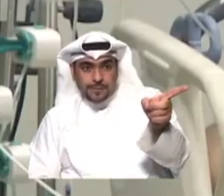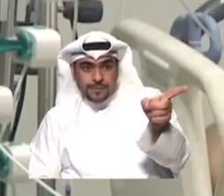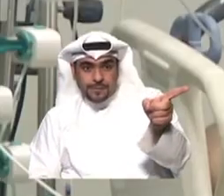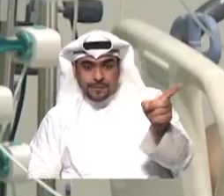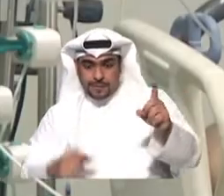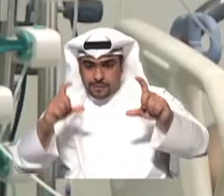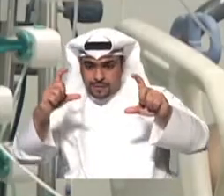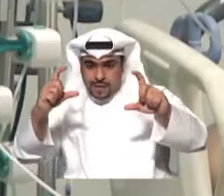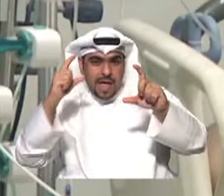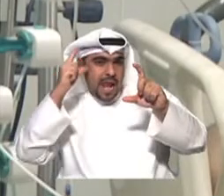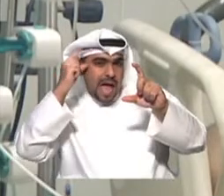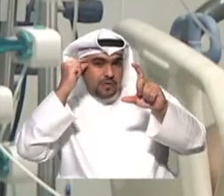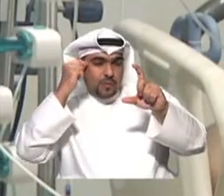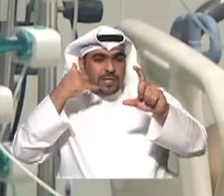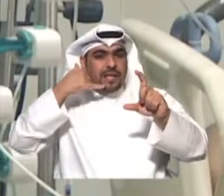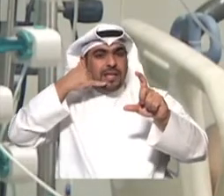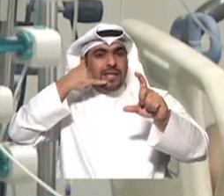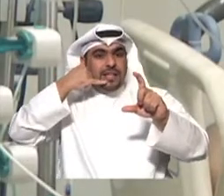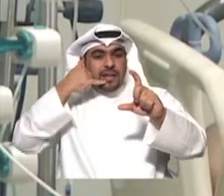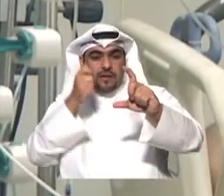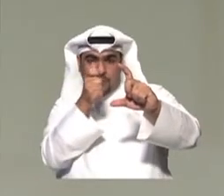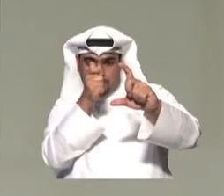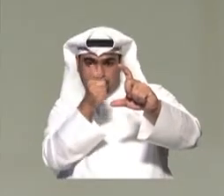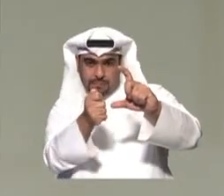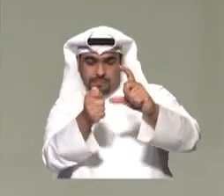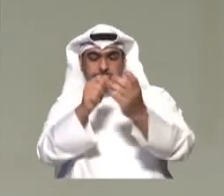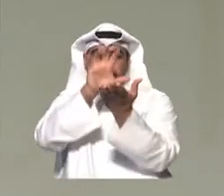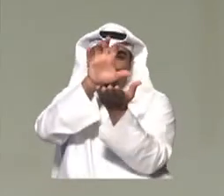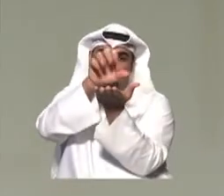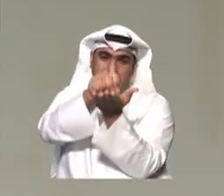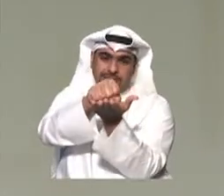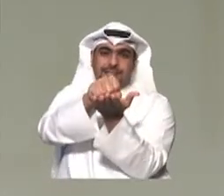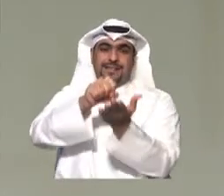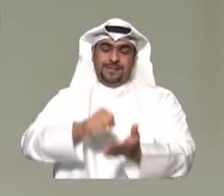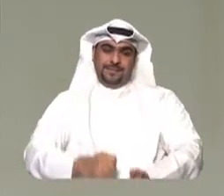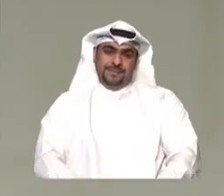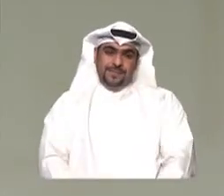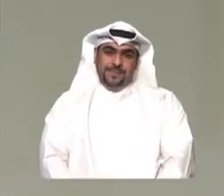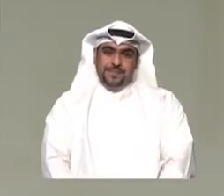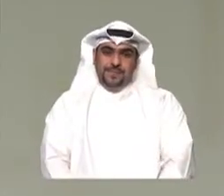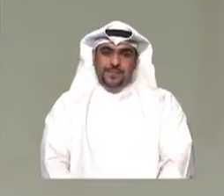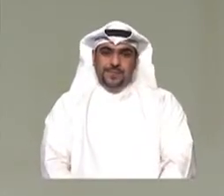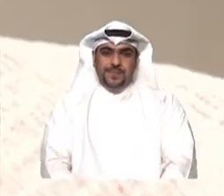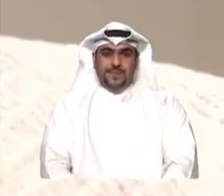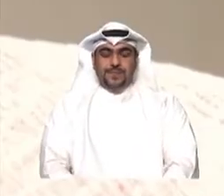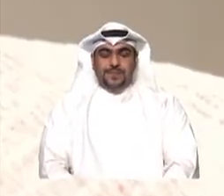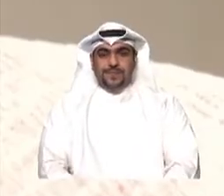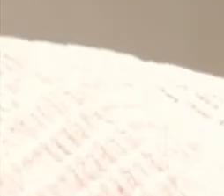الإلكتروني لوزارة الصحة من خلال المسح على الكود الظاهر على الشاشة.